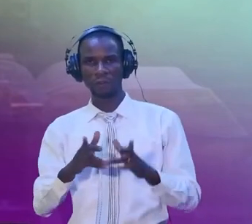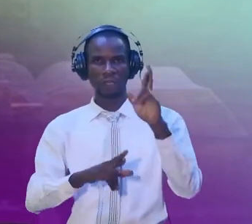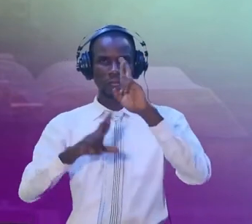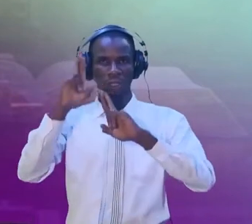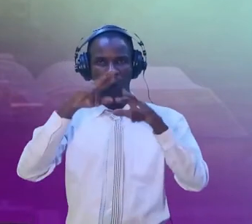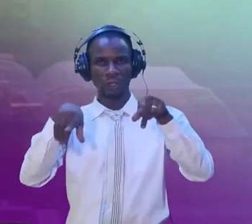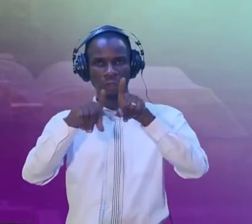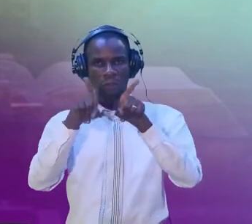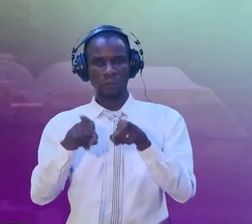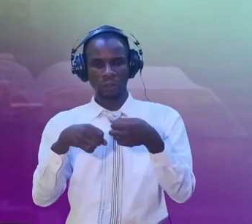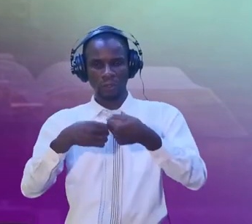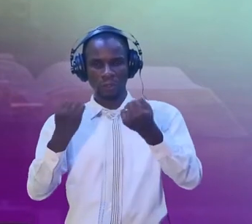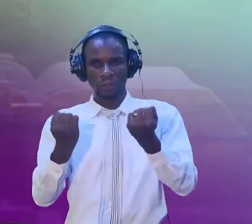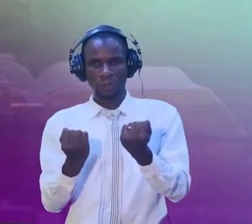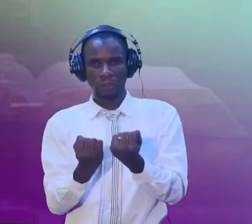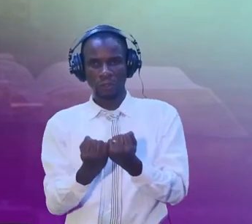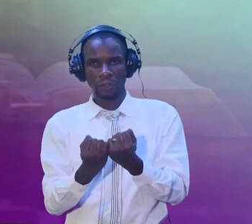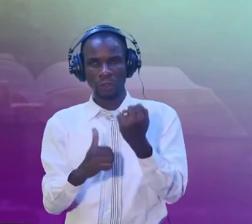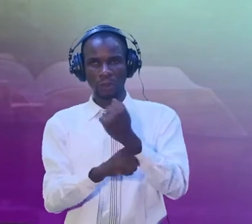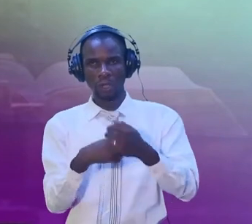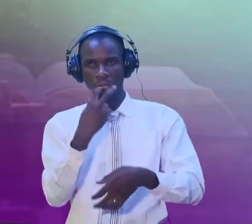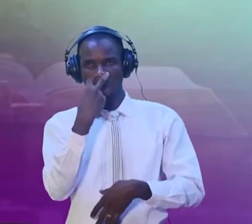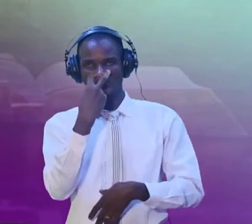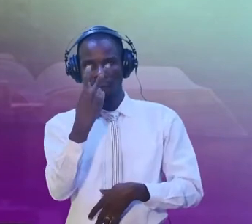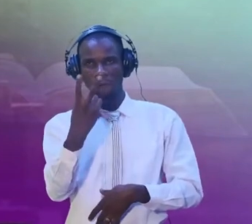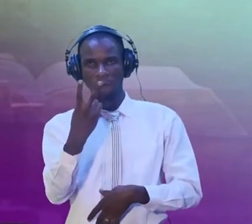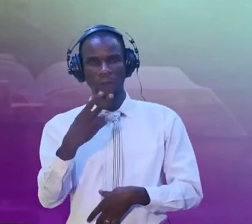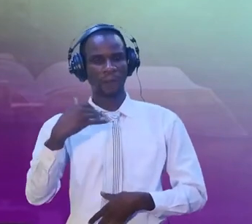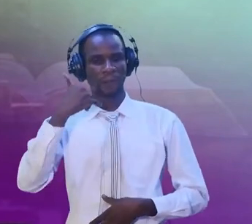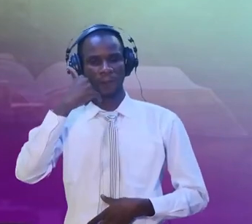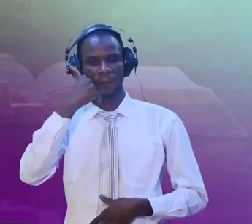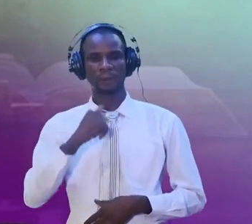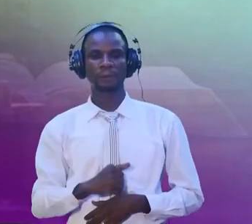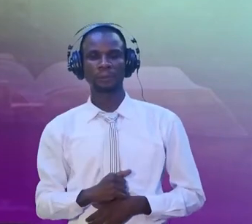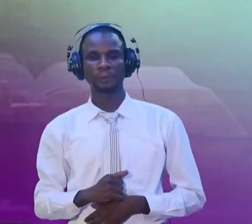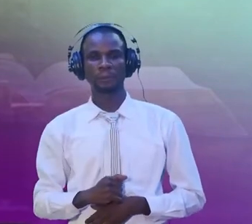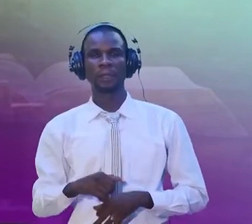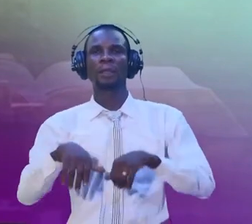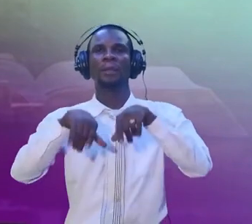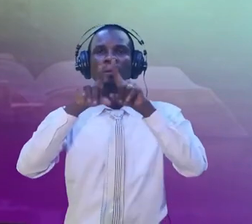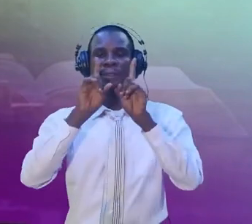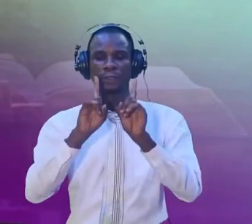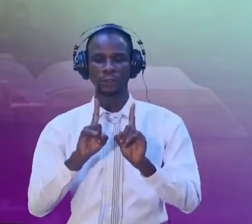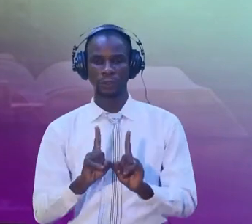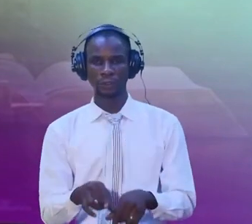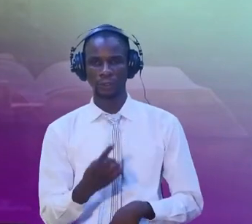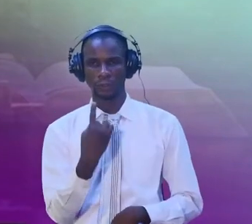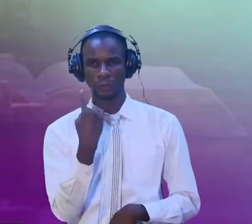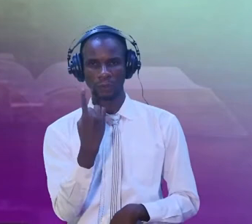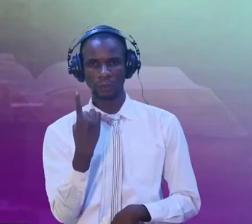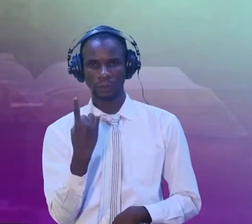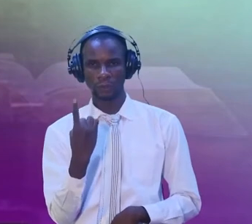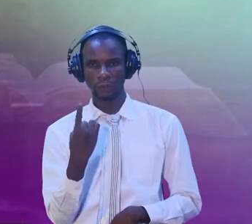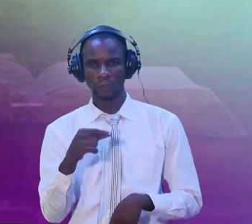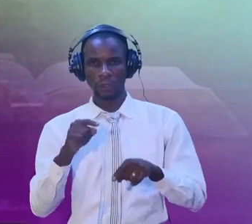Na wanaenda katika mitandao vya internet ili waweze kuwasiliana na watu wa kuwasaidia